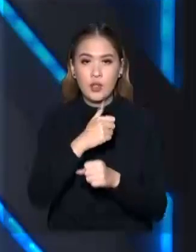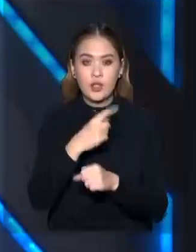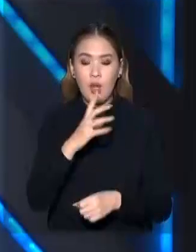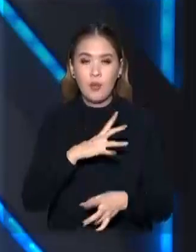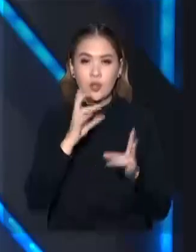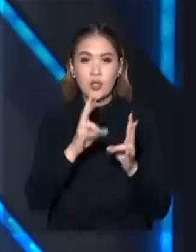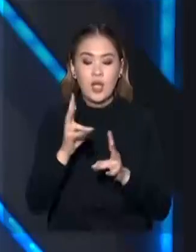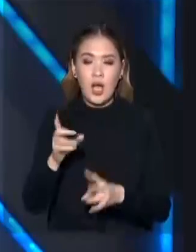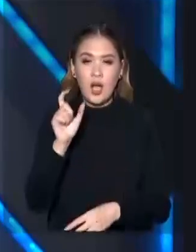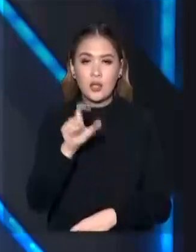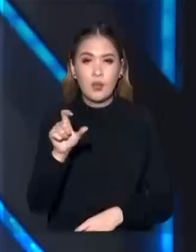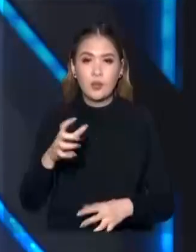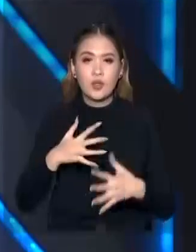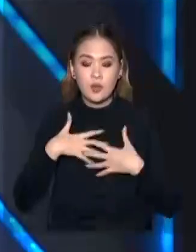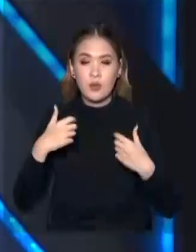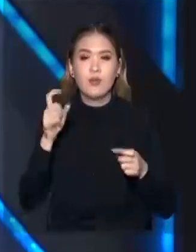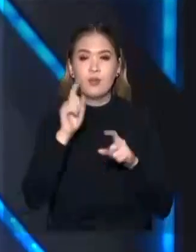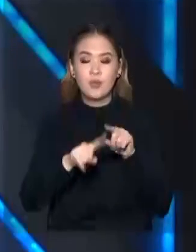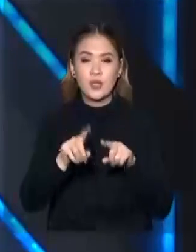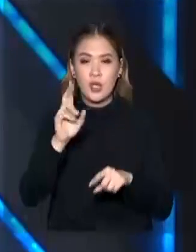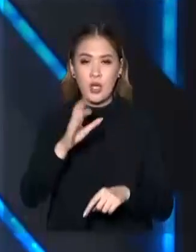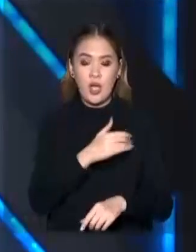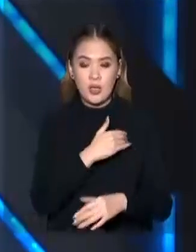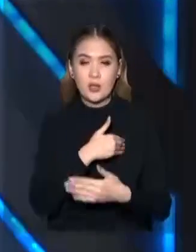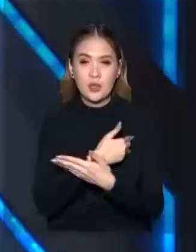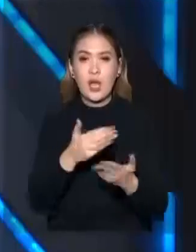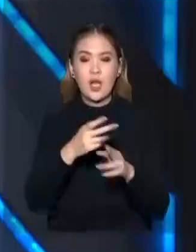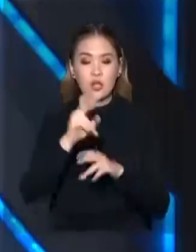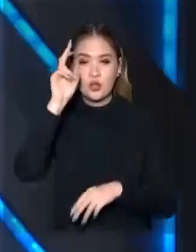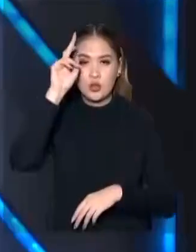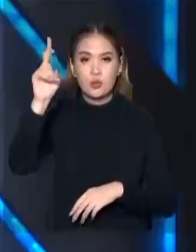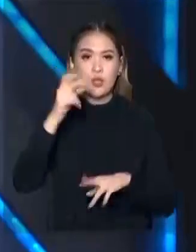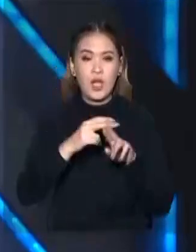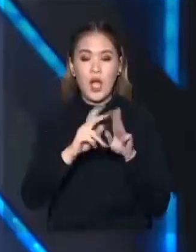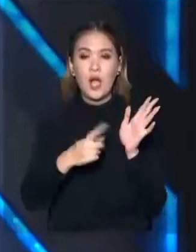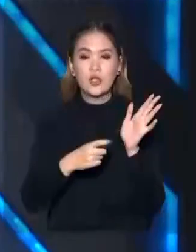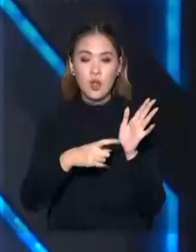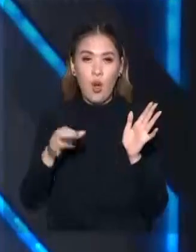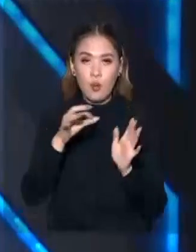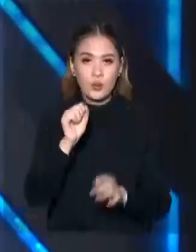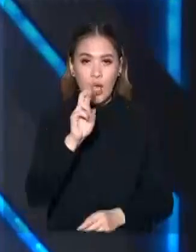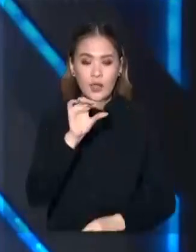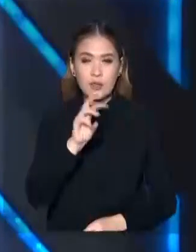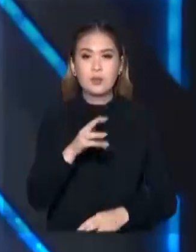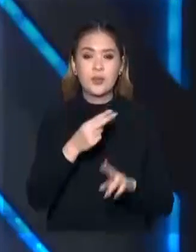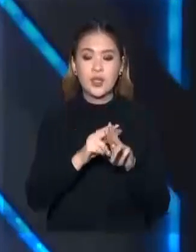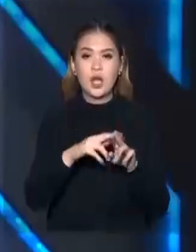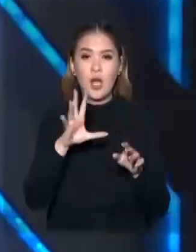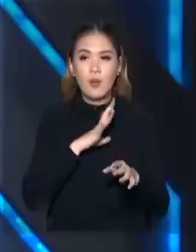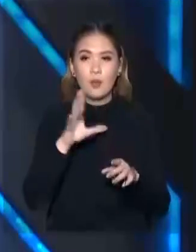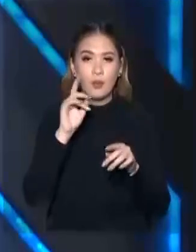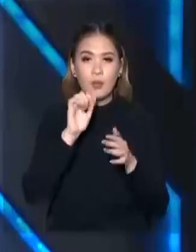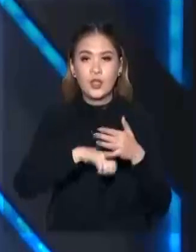шеккен азаматтардың тезірек сауығып кетуіне тілектестік білдіріп, үкіметке және Қарағанды облысының әкіміне апат себептерін анықтау